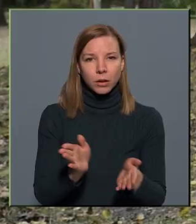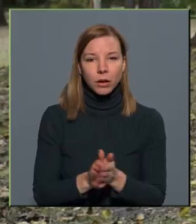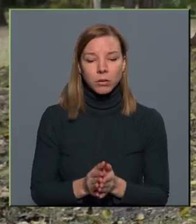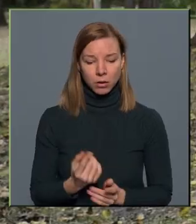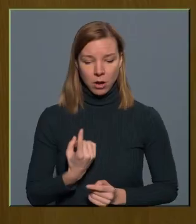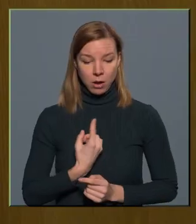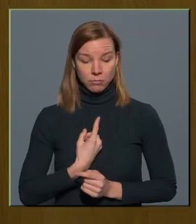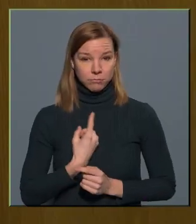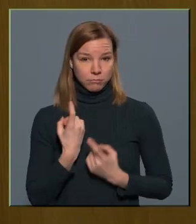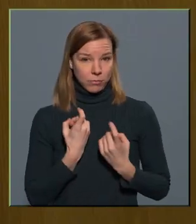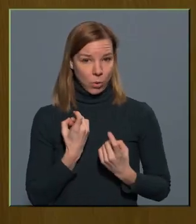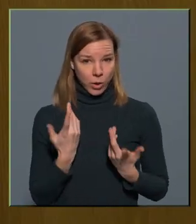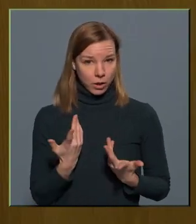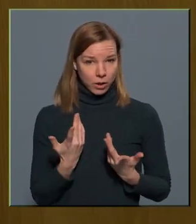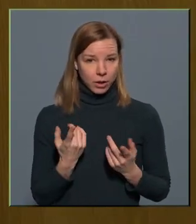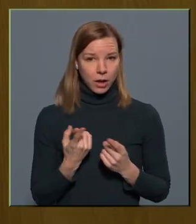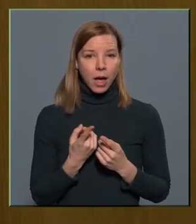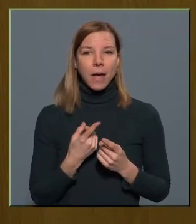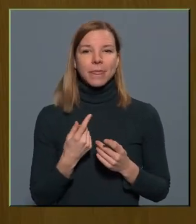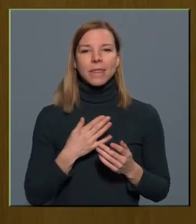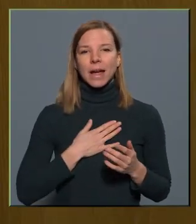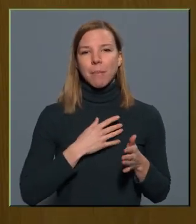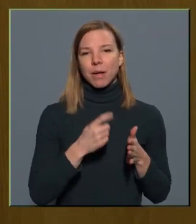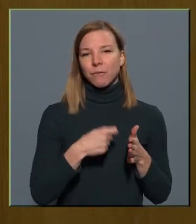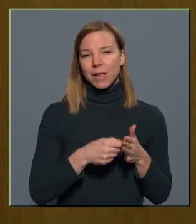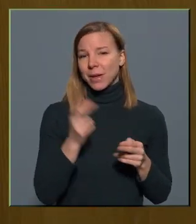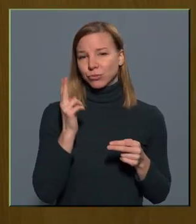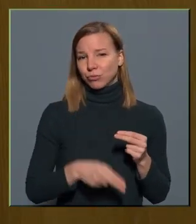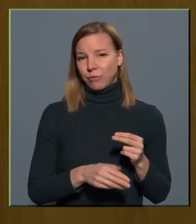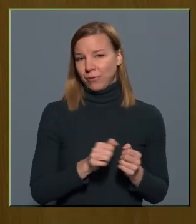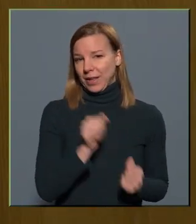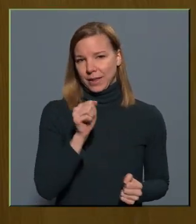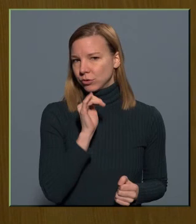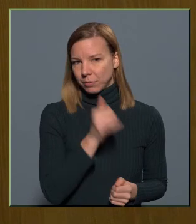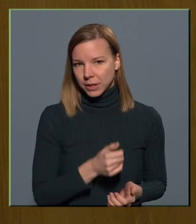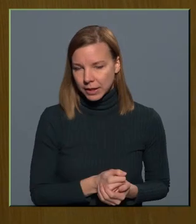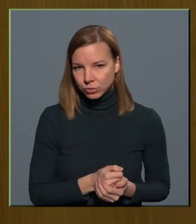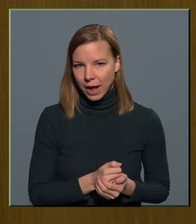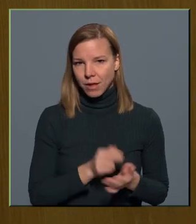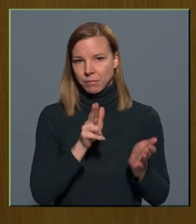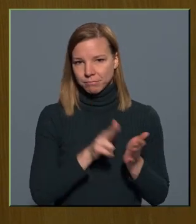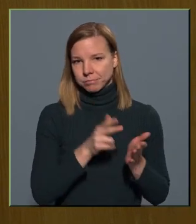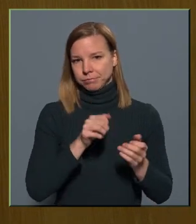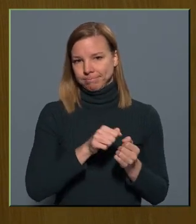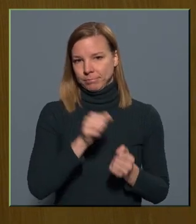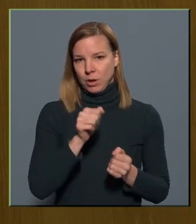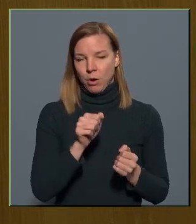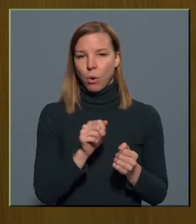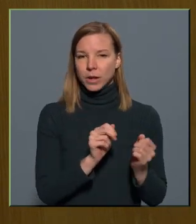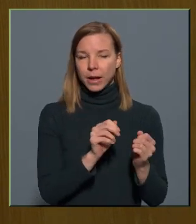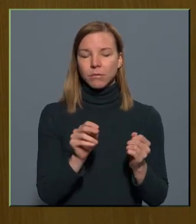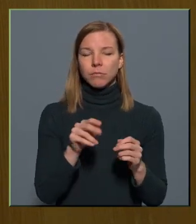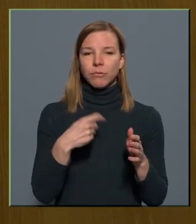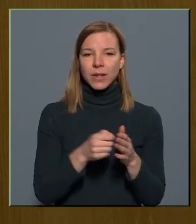részéről hozzáteszem, hogy nekem olyan értelemben filmes végzettségem nincsen, ami engem feljogosítana arra, hogy én filmet szerkesszek és csináljak,